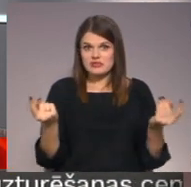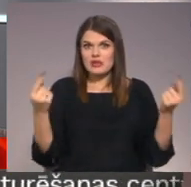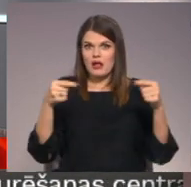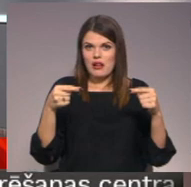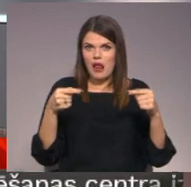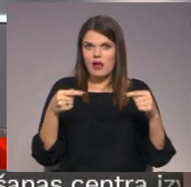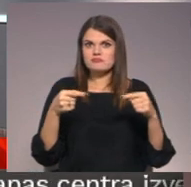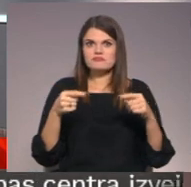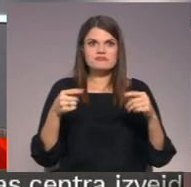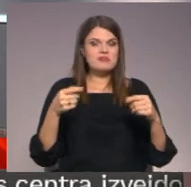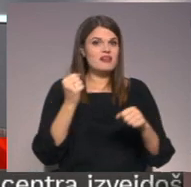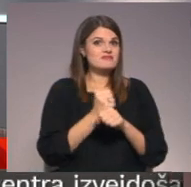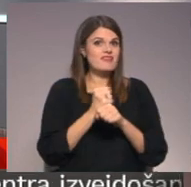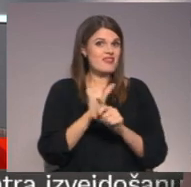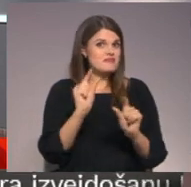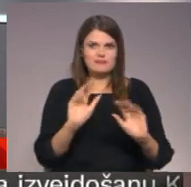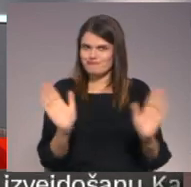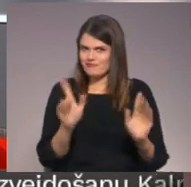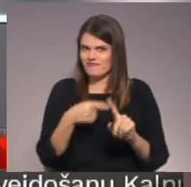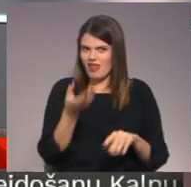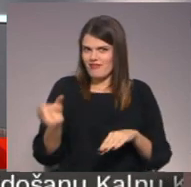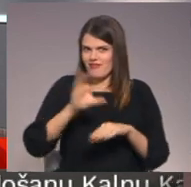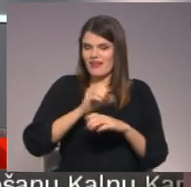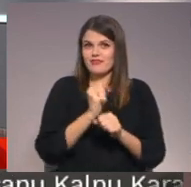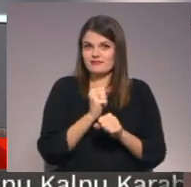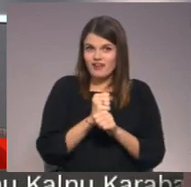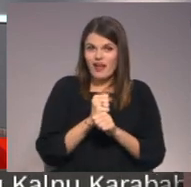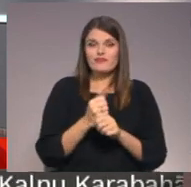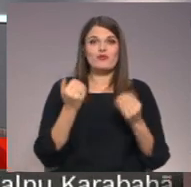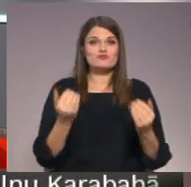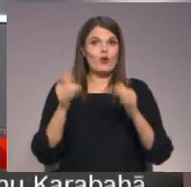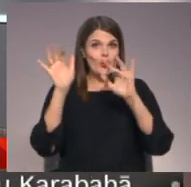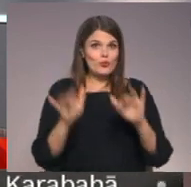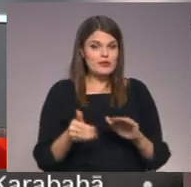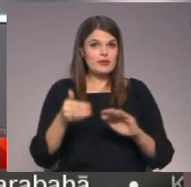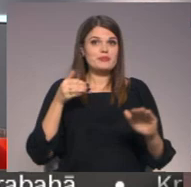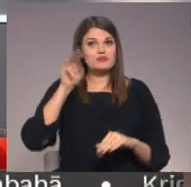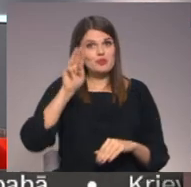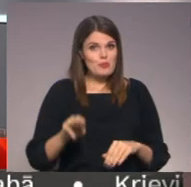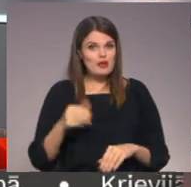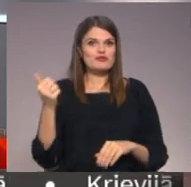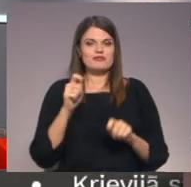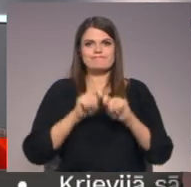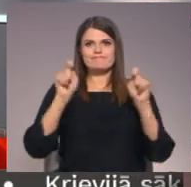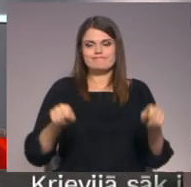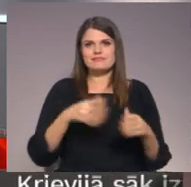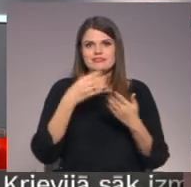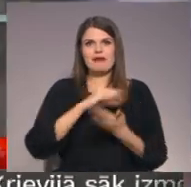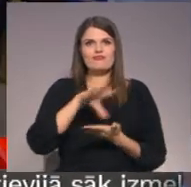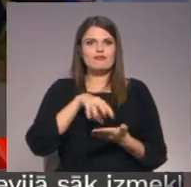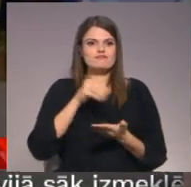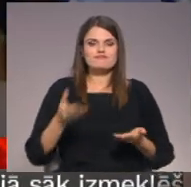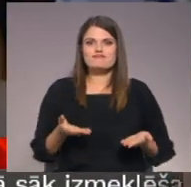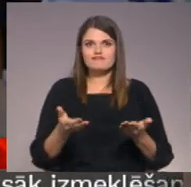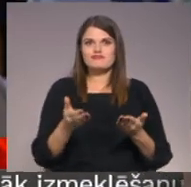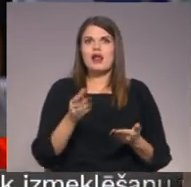gan to paplašināt. Šorudēnā pirms mēneša viņš atvēra savu konditoriju Liepājā. Vairāk Aizpūtes televīzija.